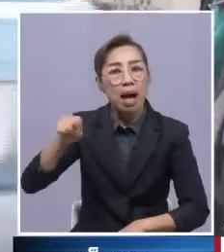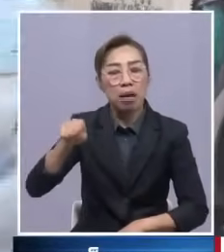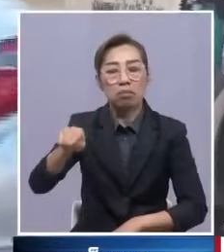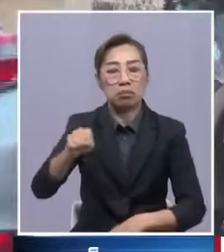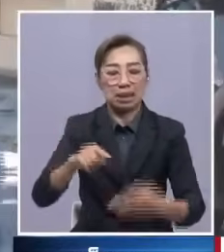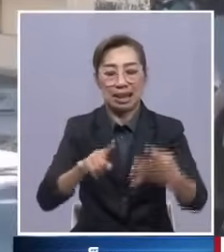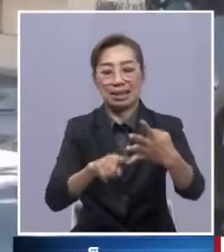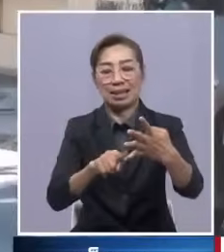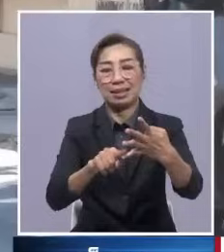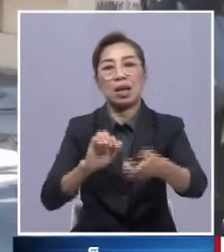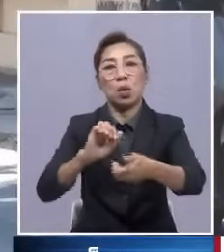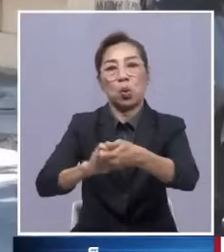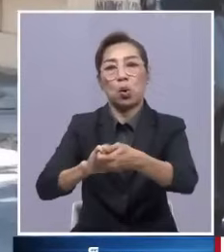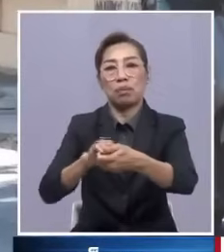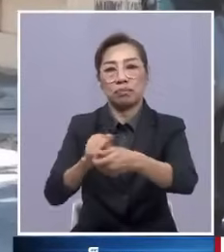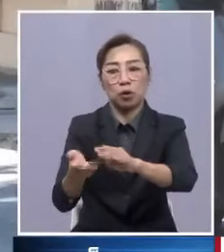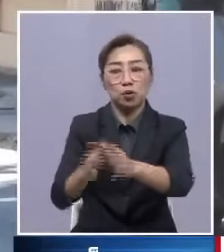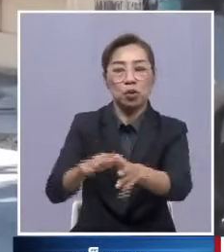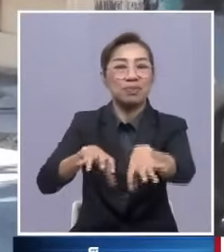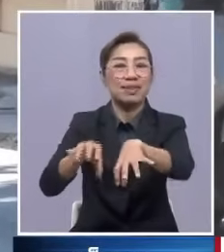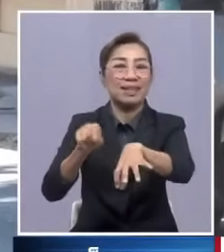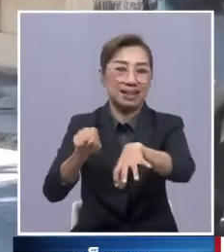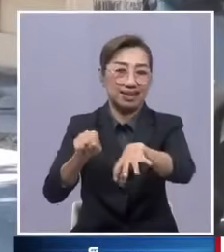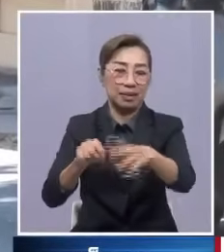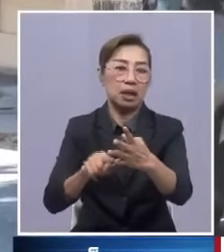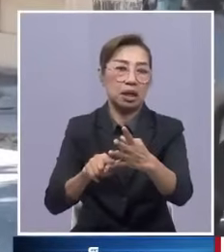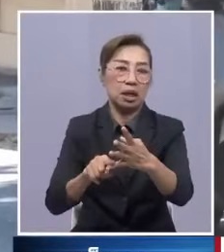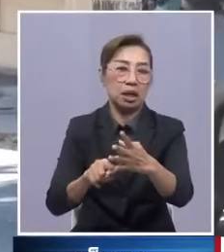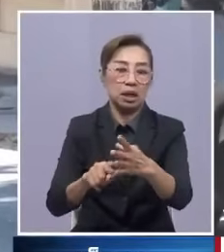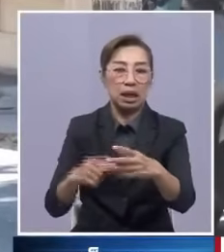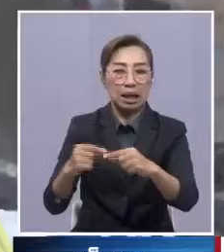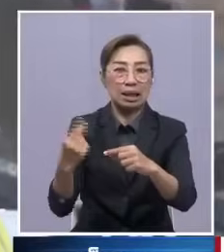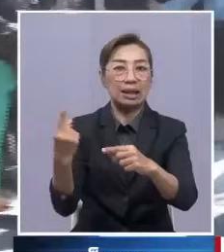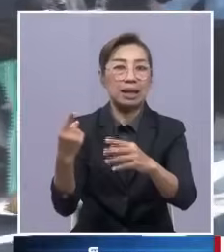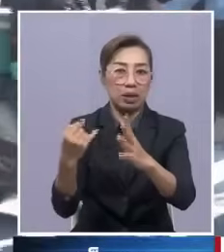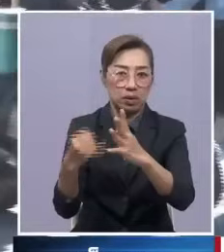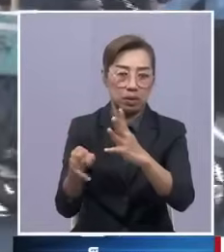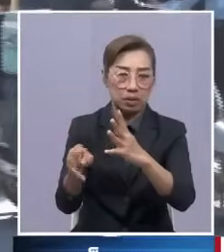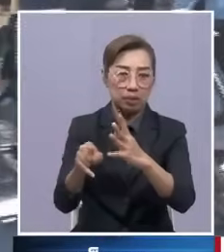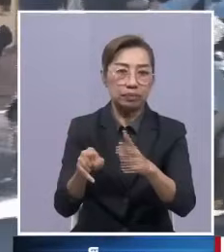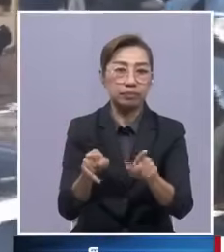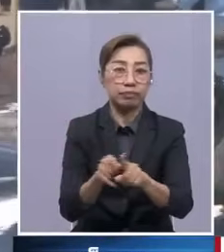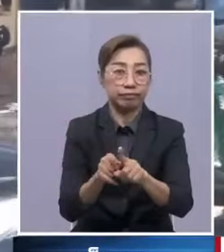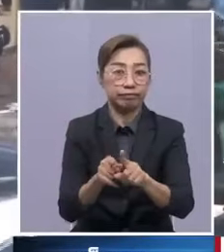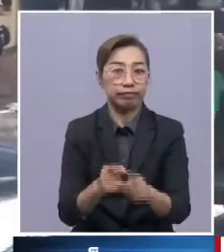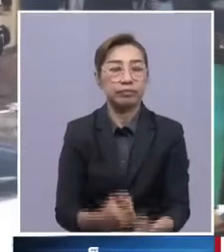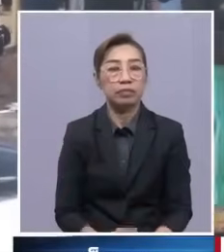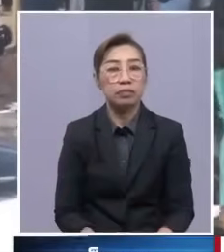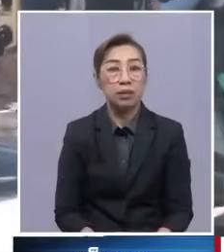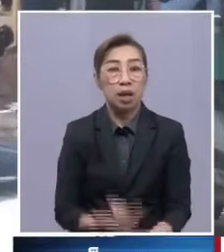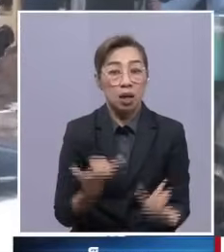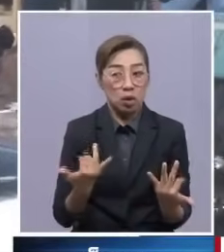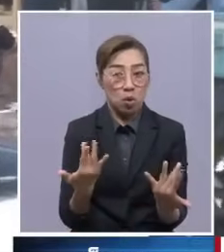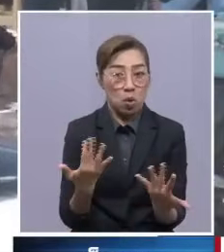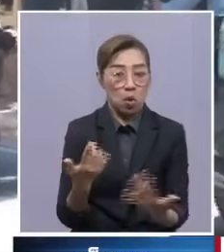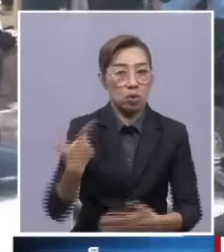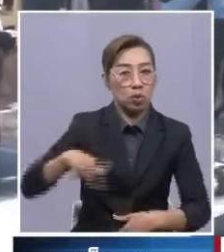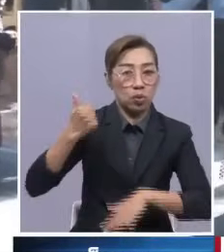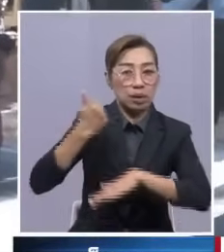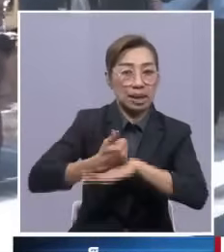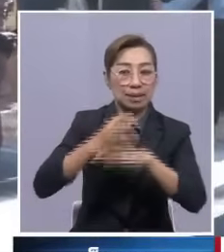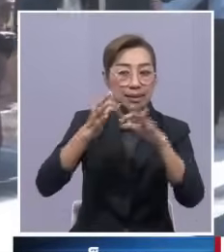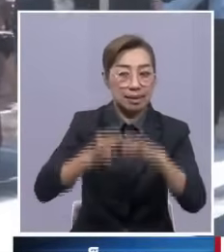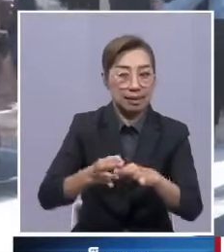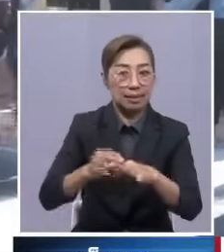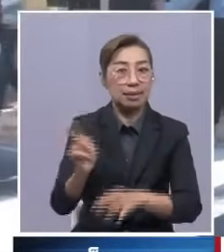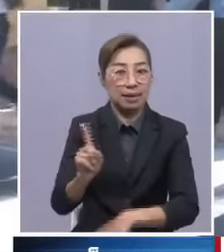ศพหรือสภาพแวดล้อมบริเวณที่พบศพนะครับทำให้คดีนั้นเปลี่ยนแปลงไปโดนข้อหาเดียววันนี้ลุ้นกันนะครับที่ศา